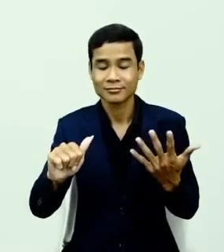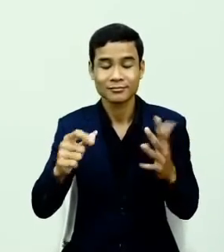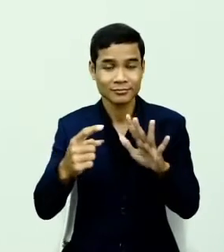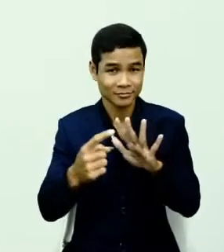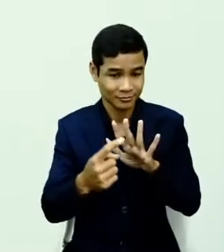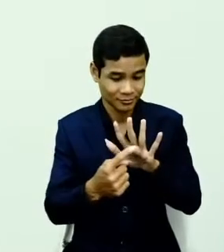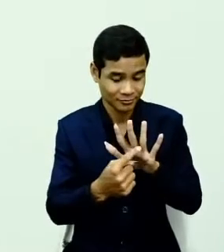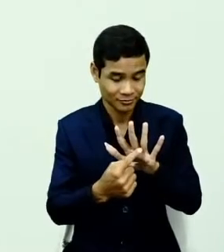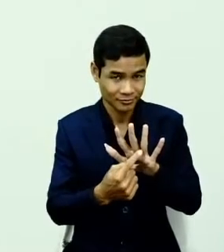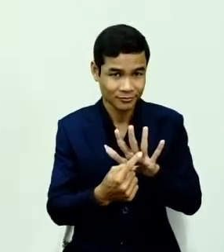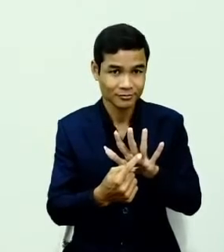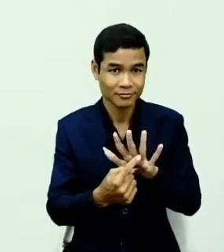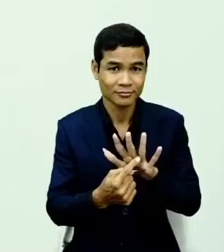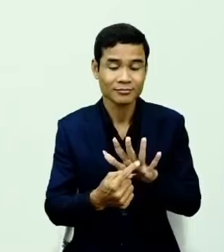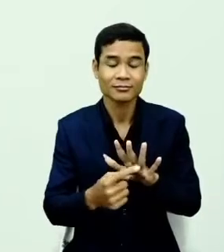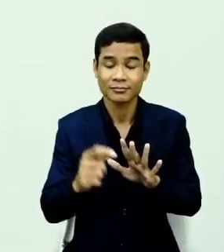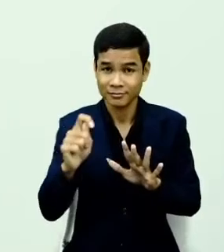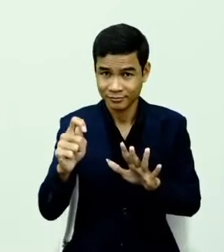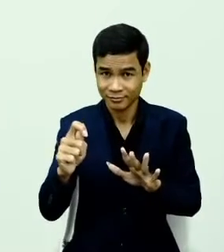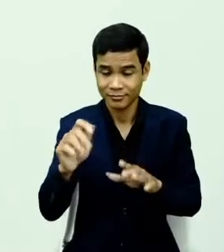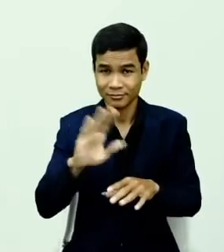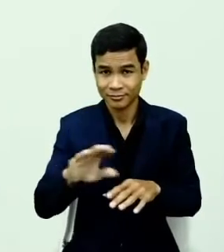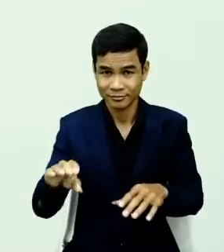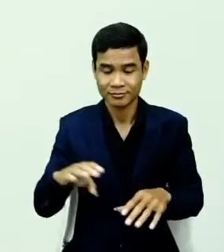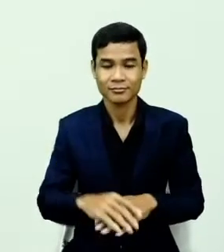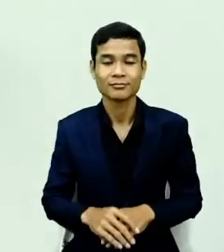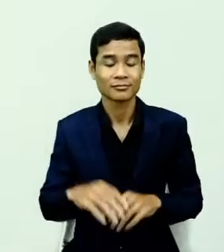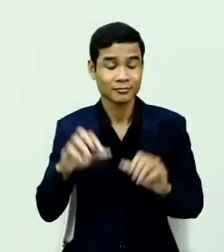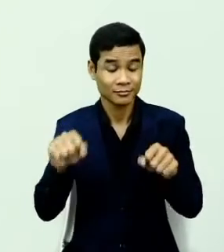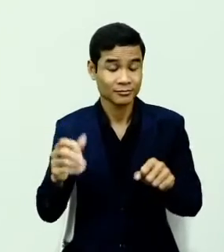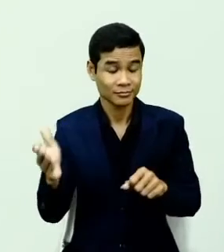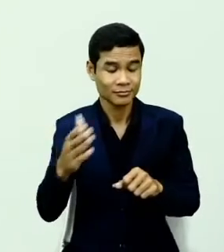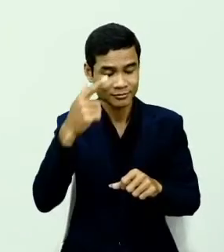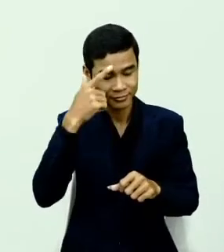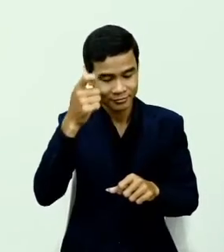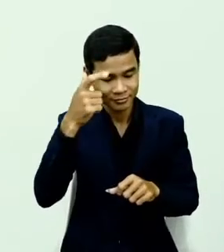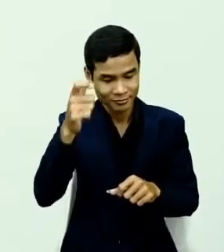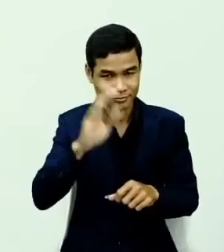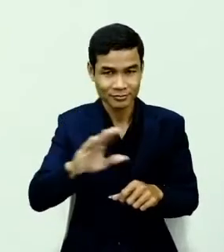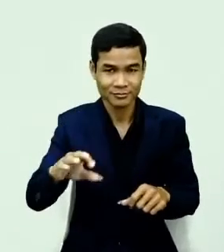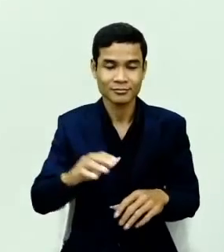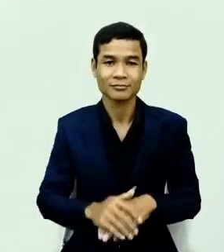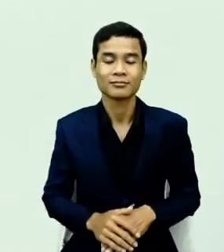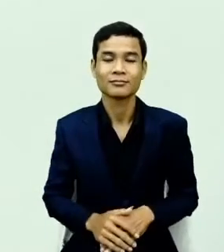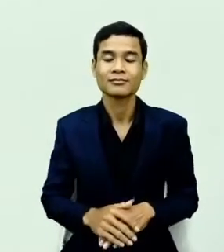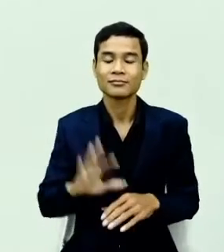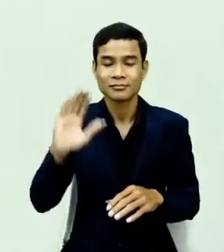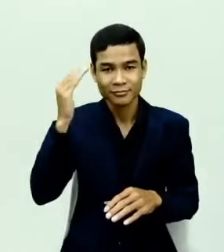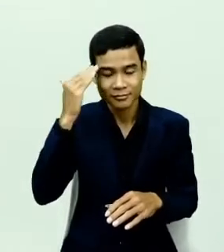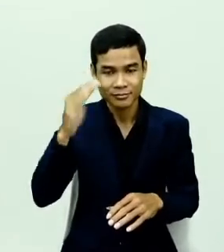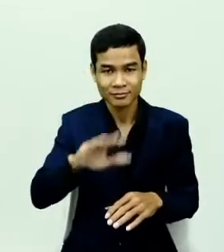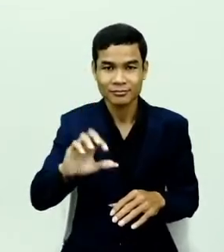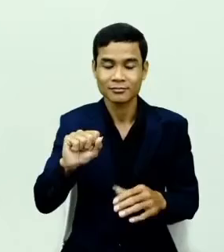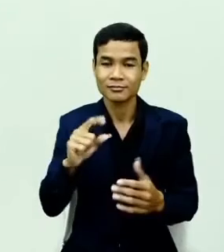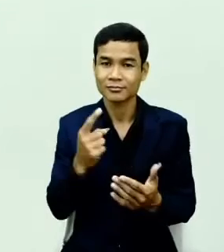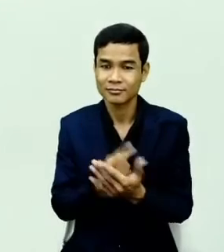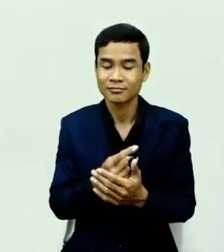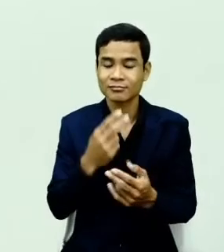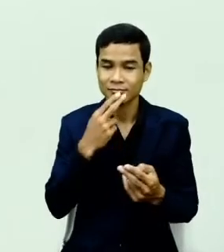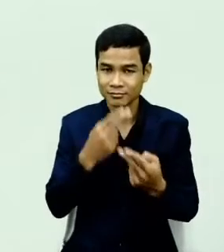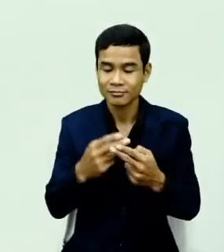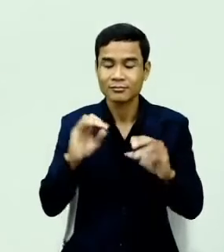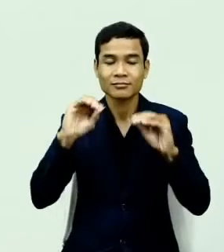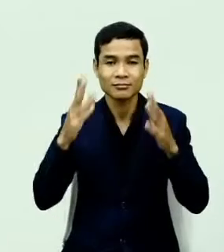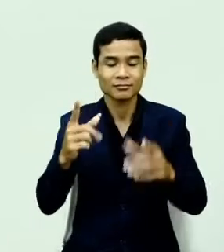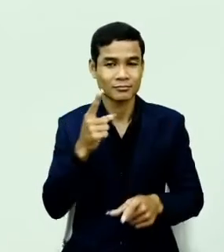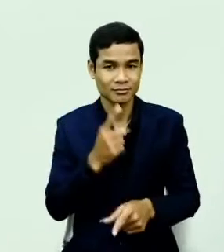មានស្រៈអ៊ូនឹងរចាពូកែពូកែមែនសង្ឃឹមថាកូនប្រកាសជាចូលរួមឆ្លៃប្រាប់អ្ន